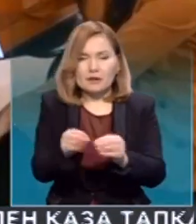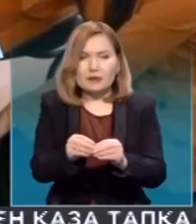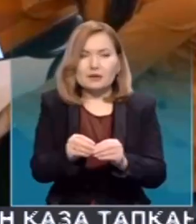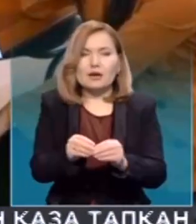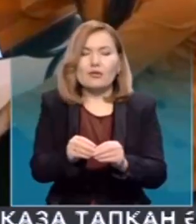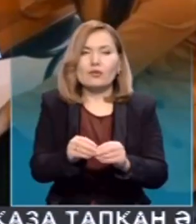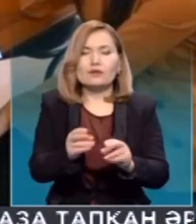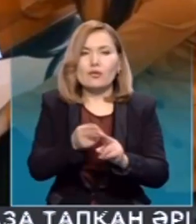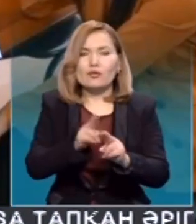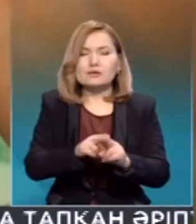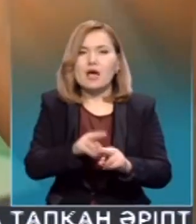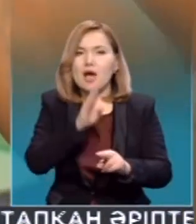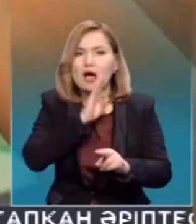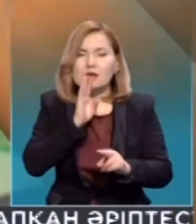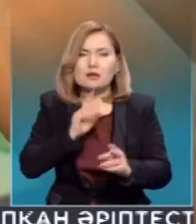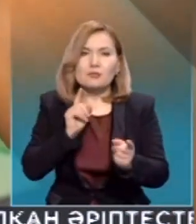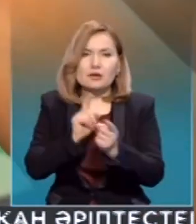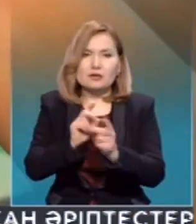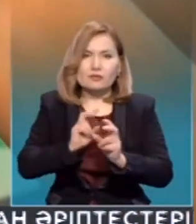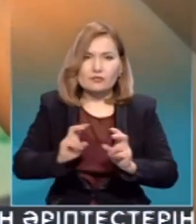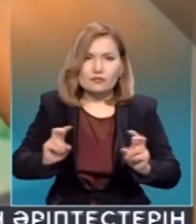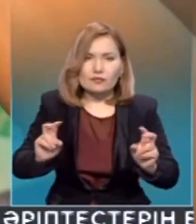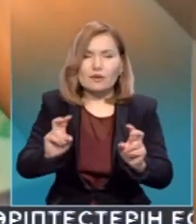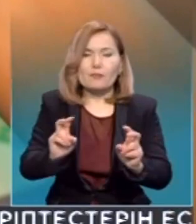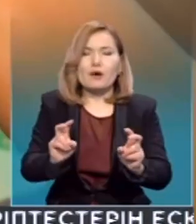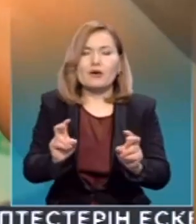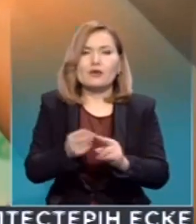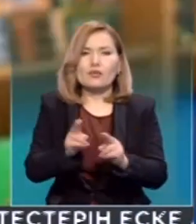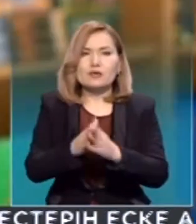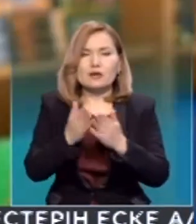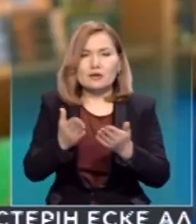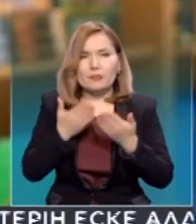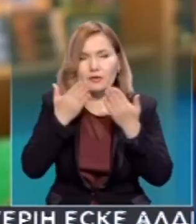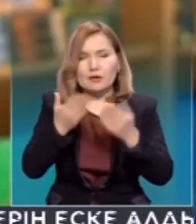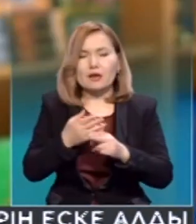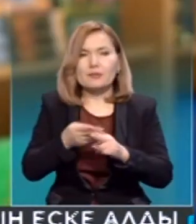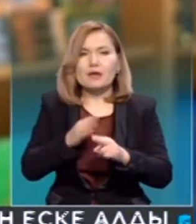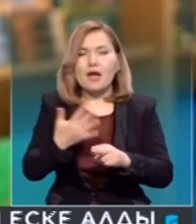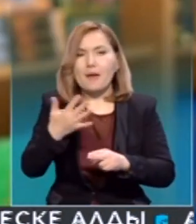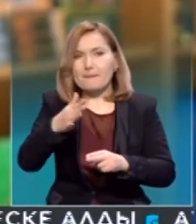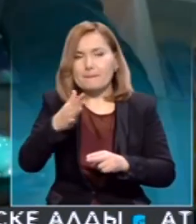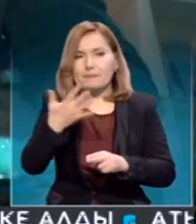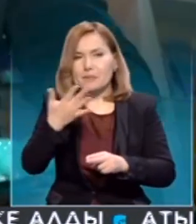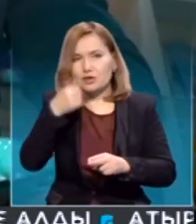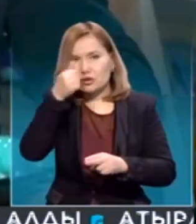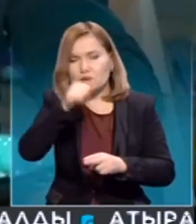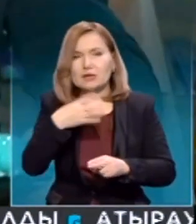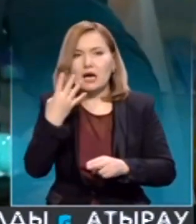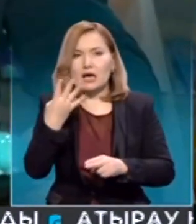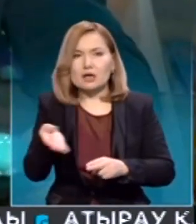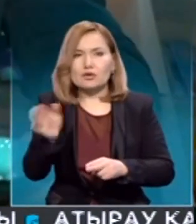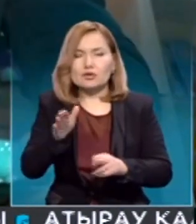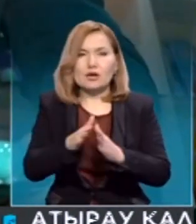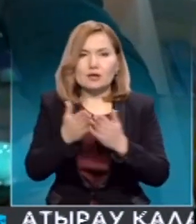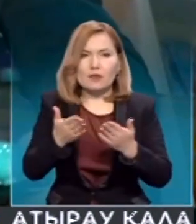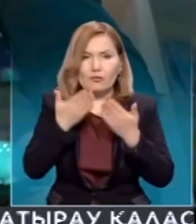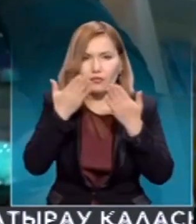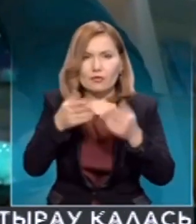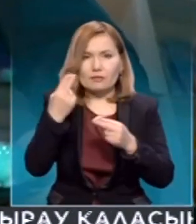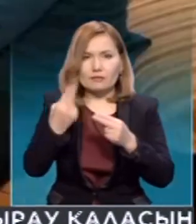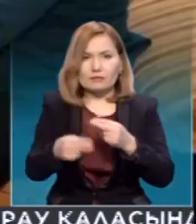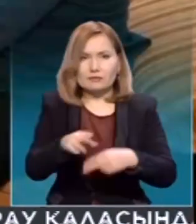осы кітапты оқимыз. Қазақ классикасынан бастадық. 5 жылда бір 40 шақты кітап оқыған боламыз.